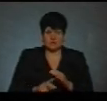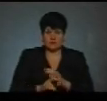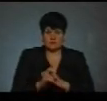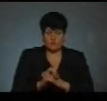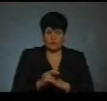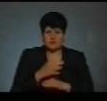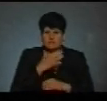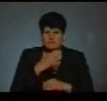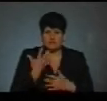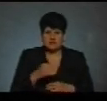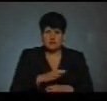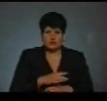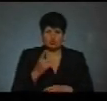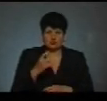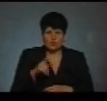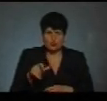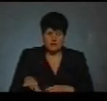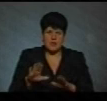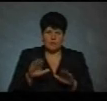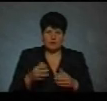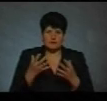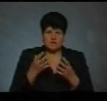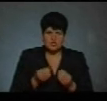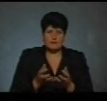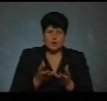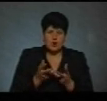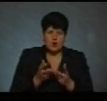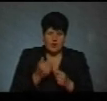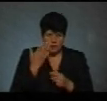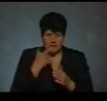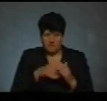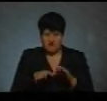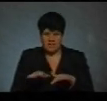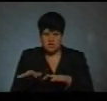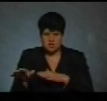би знаходили вже 100 чоловік, а ми потім ще дорахувалися,